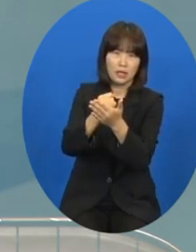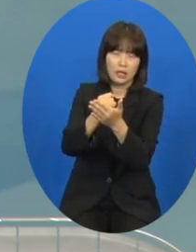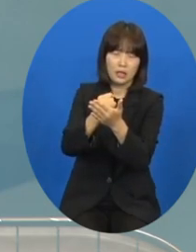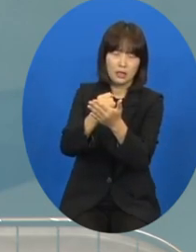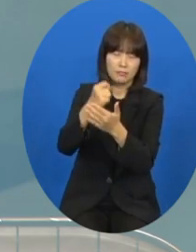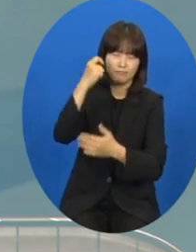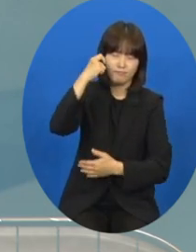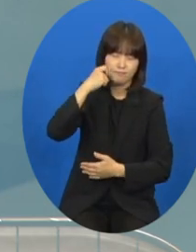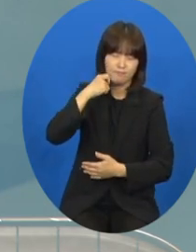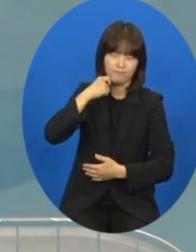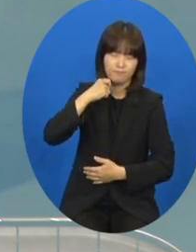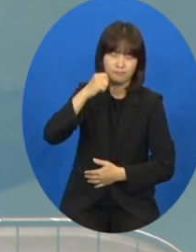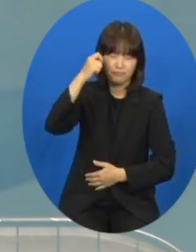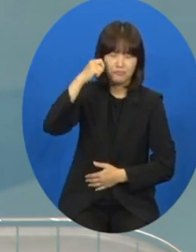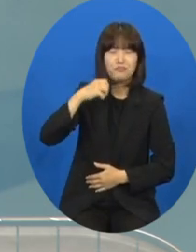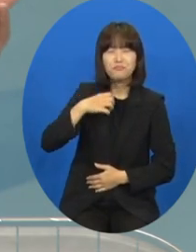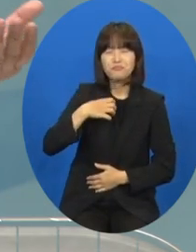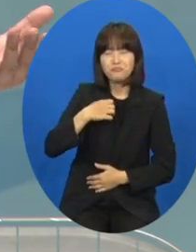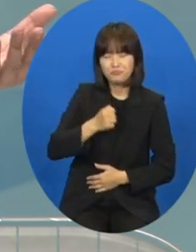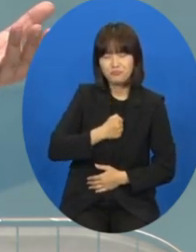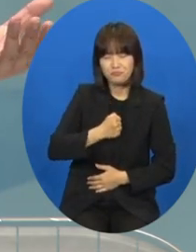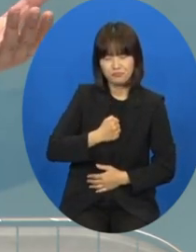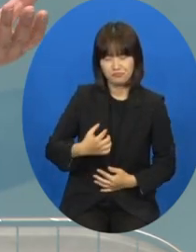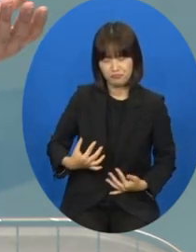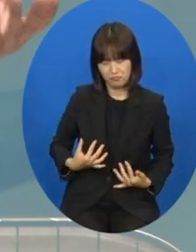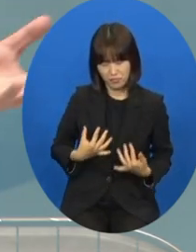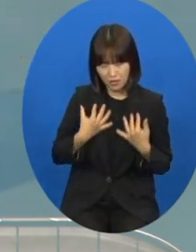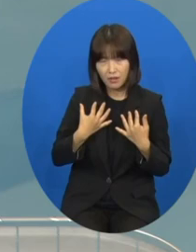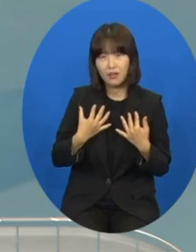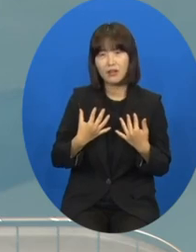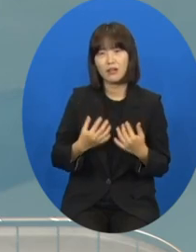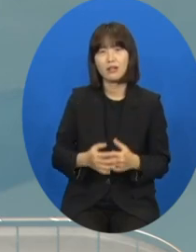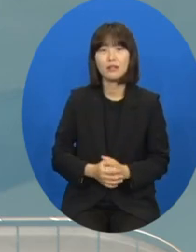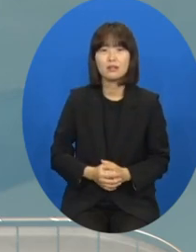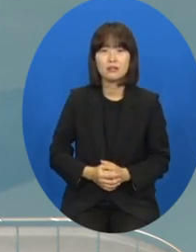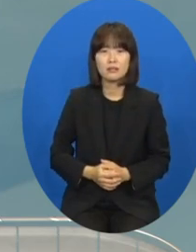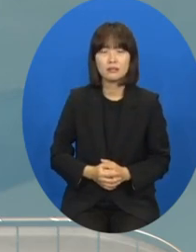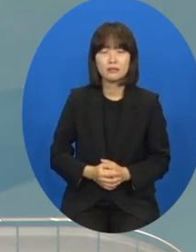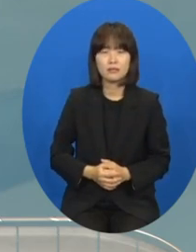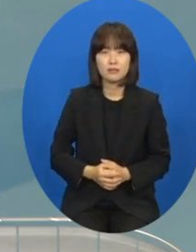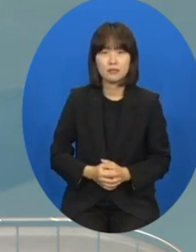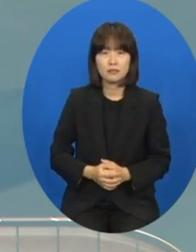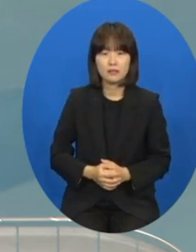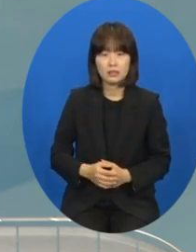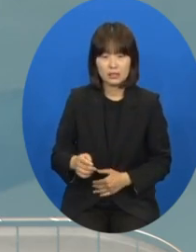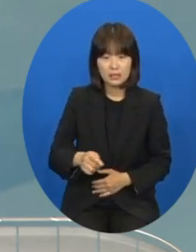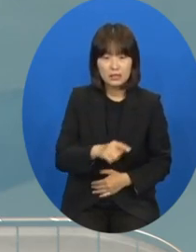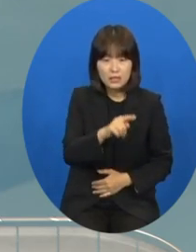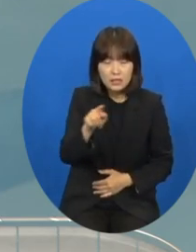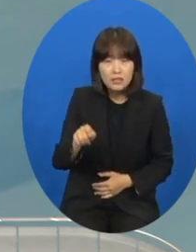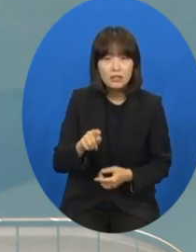거예요. 여러분 중에는 틀림없이 그런 분이 있을 거라고 믿습니다.